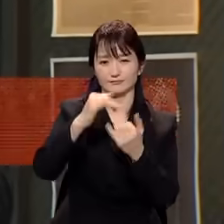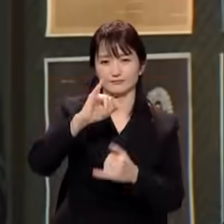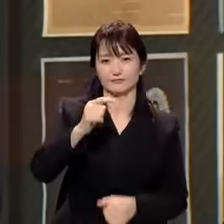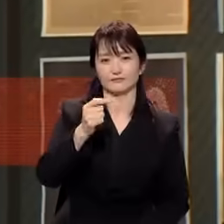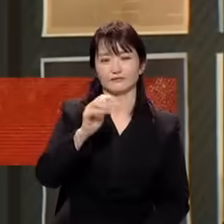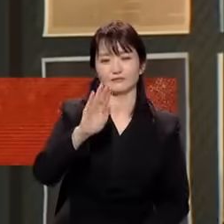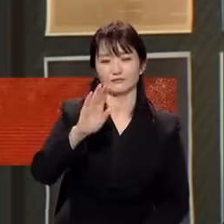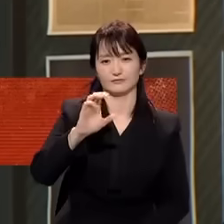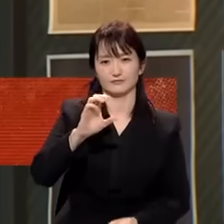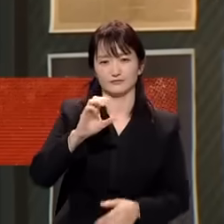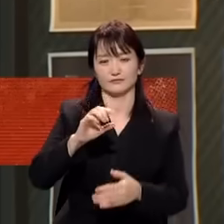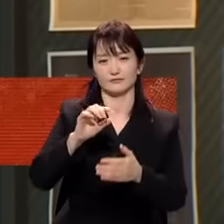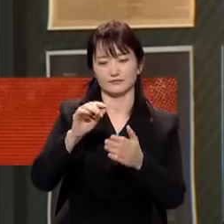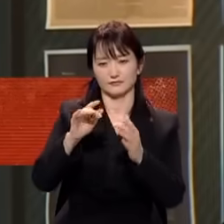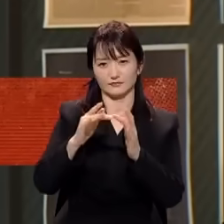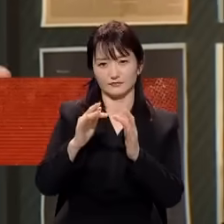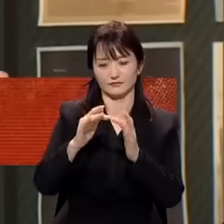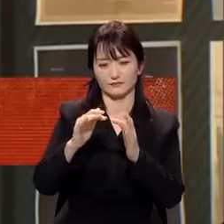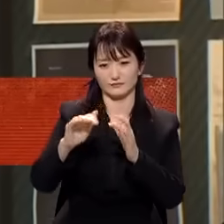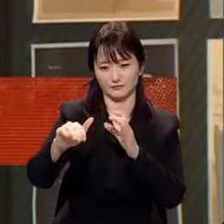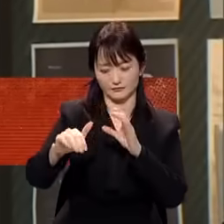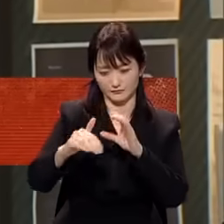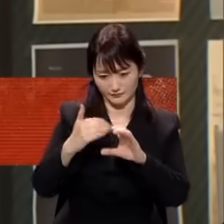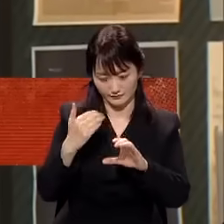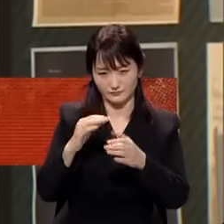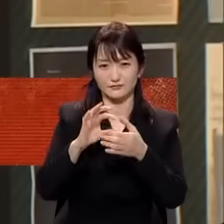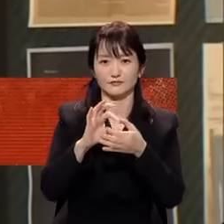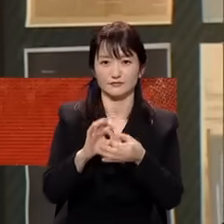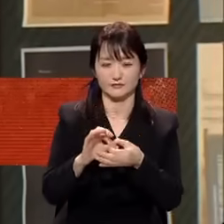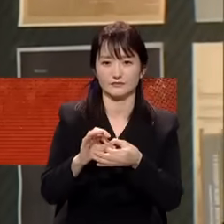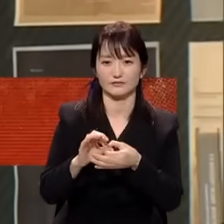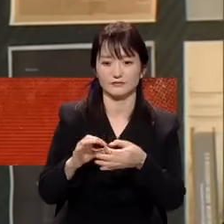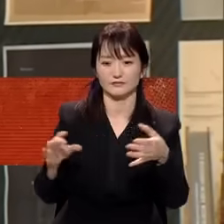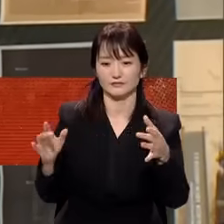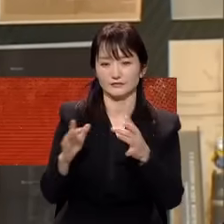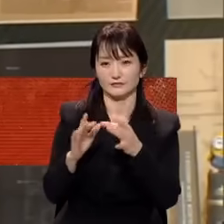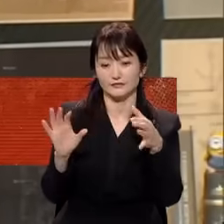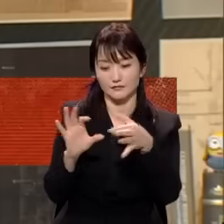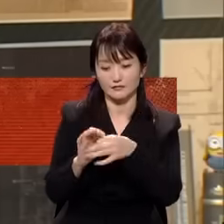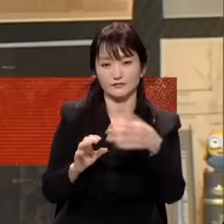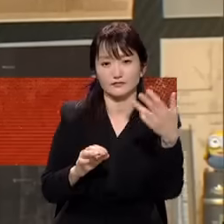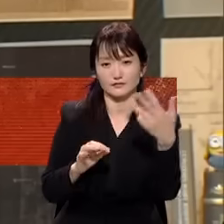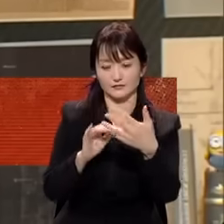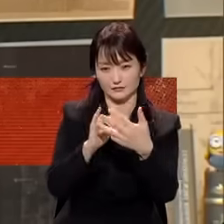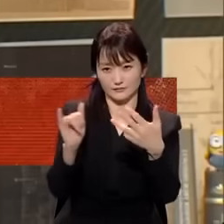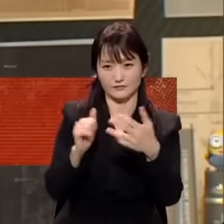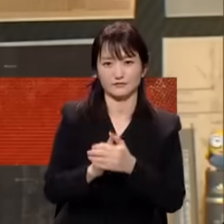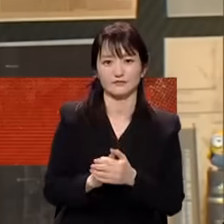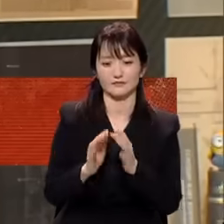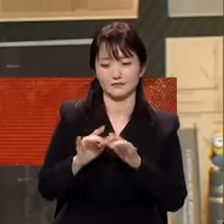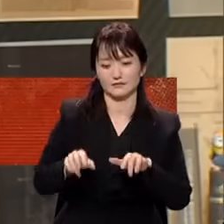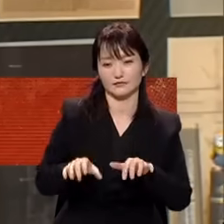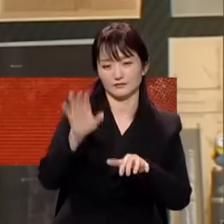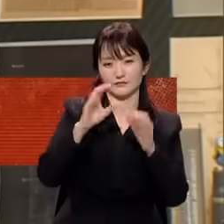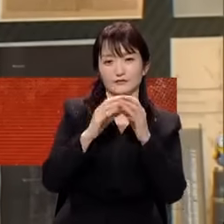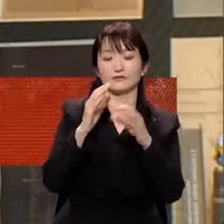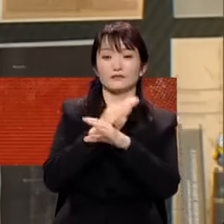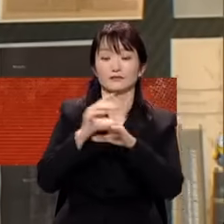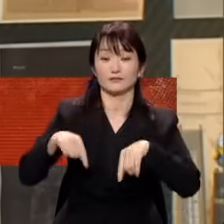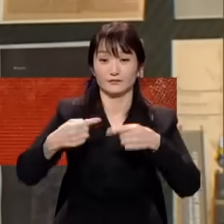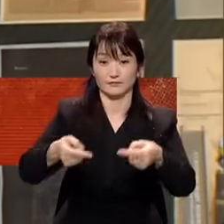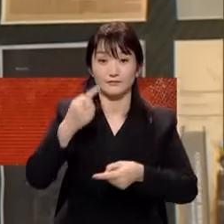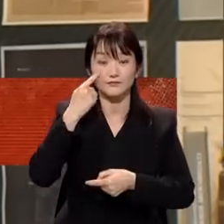뉴스 채널과 사건 반장 독립 채널에서 8천여 분의 가족 여러분 함께하고 계신데요. 채팅창에 OX로 함께 참여해 보시죠.